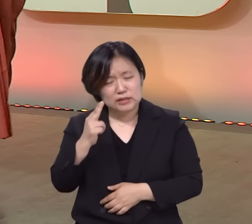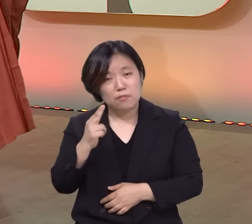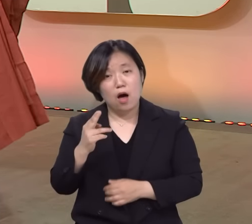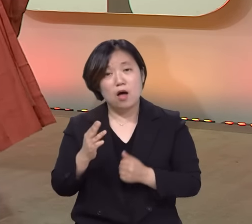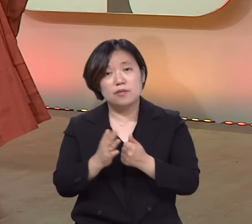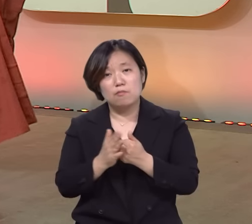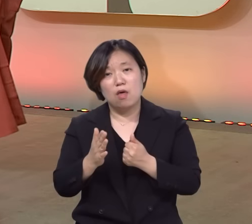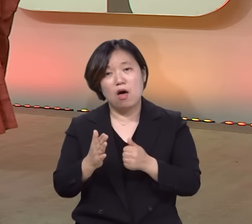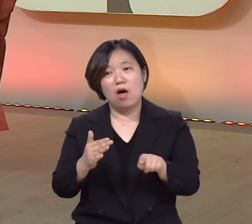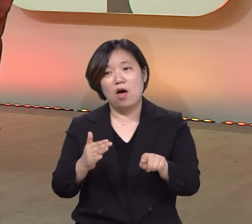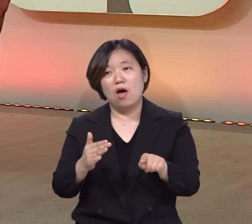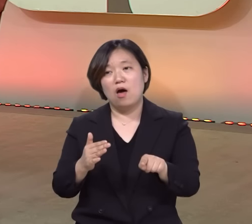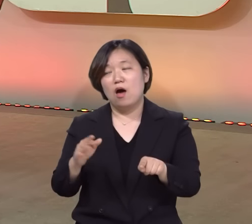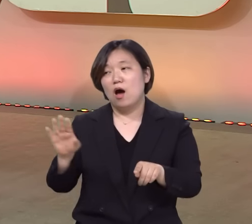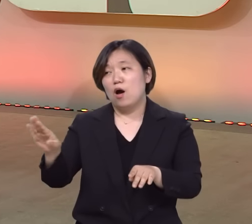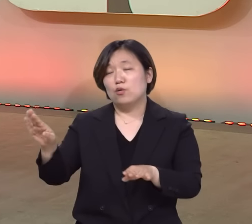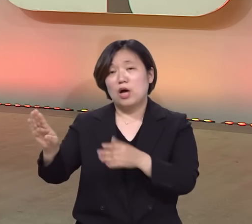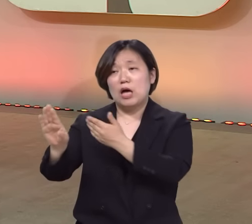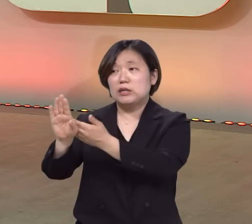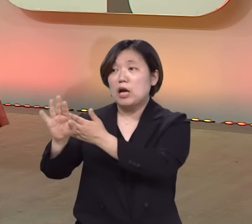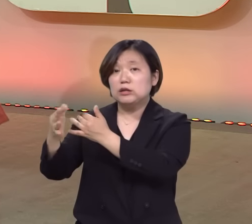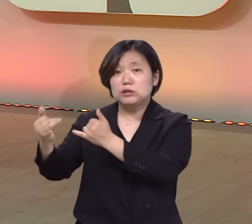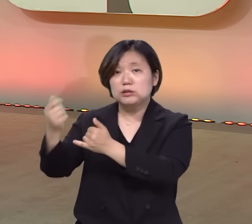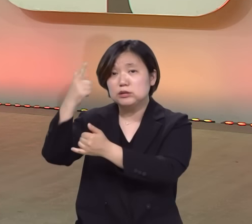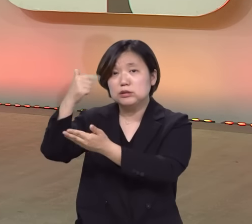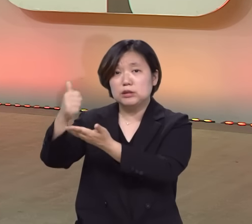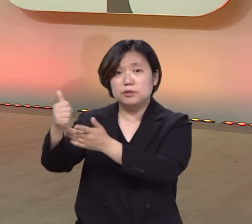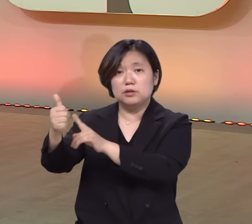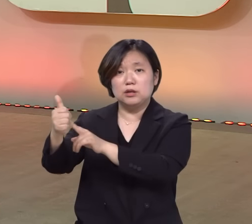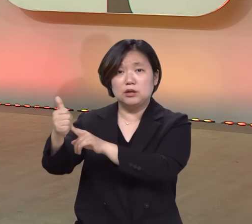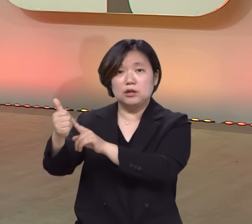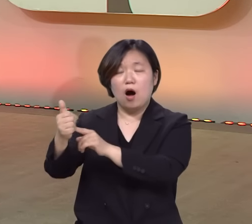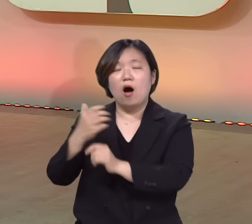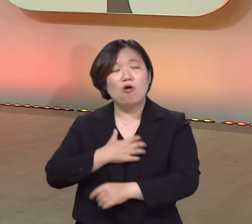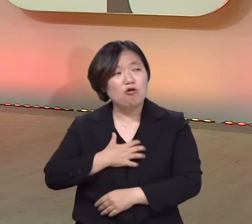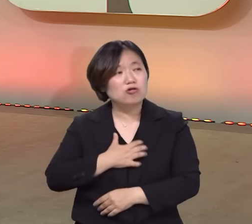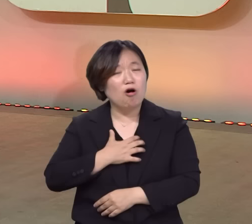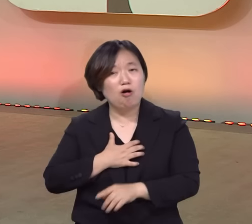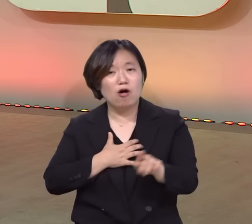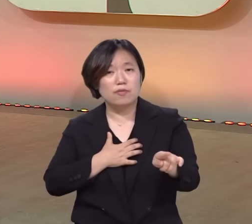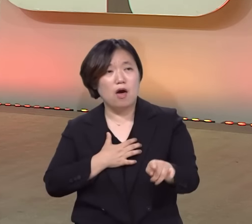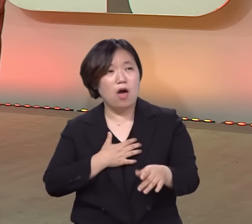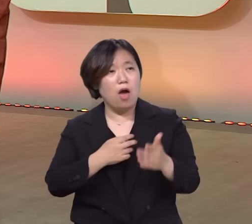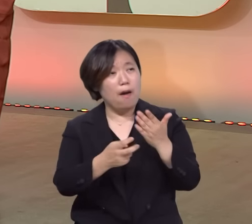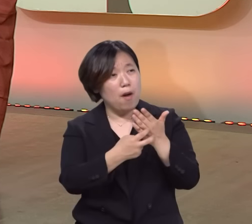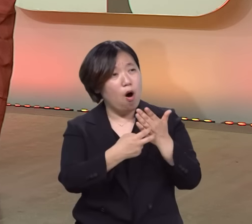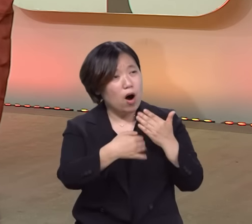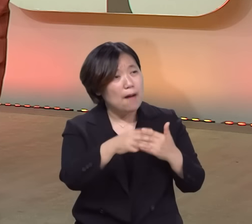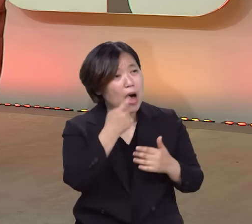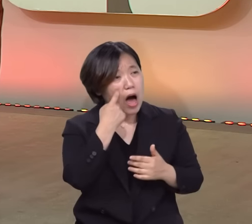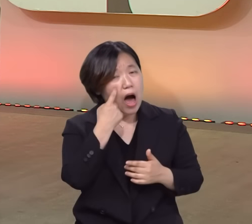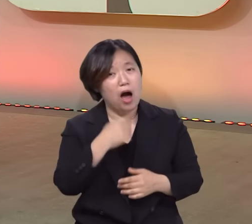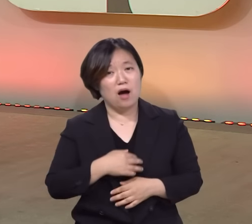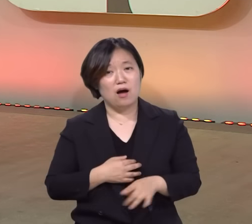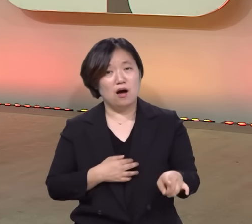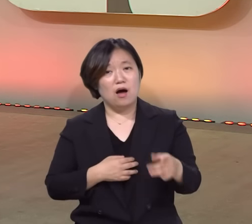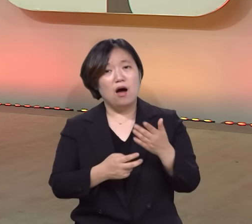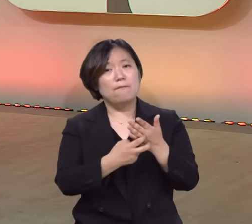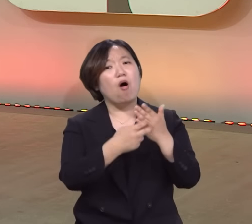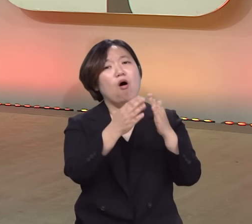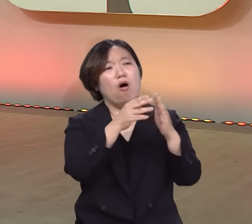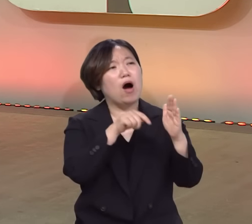같이 공부하고 수행하는 다른 스님들이 막 걱정이 되는 거예요 어 병원 가봐야 되는 거 아니야 병원에